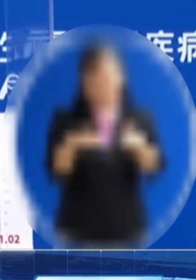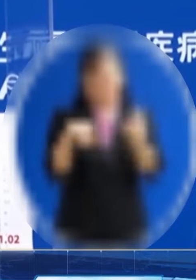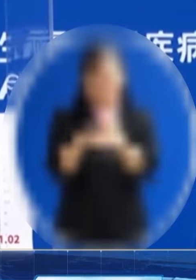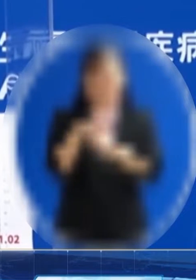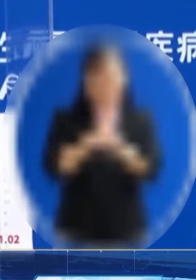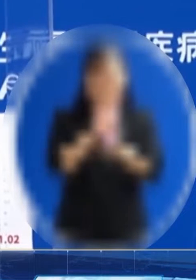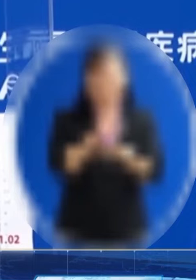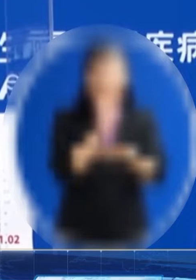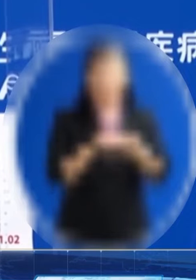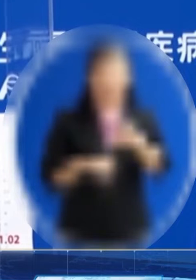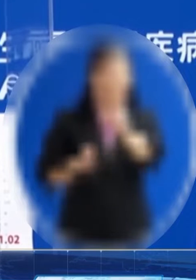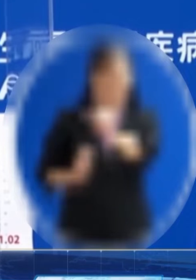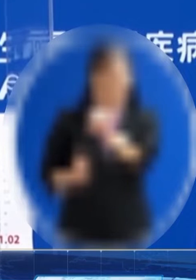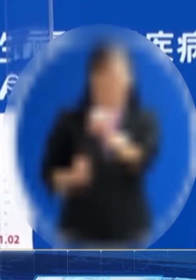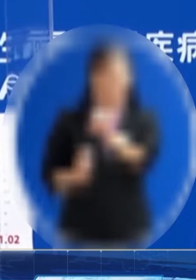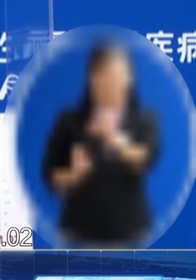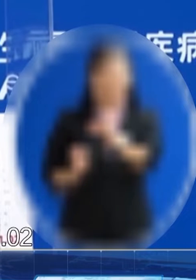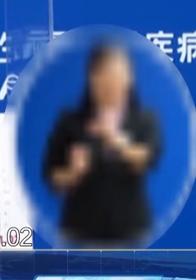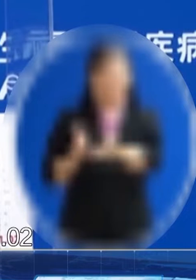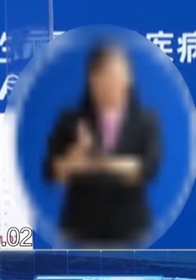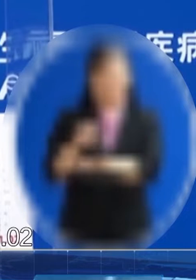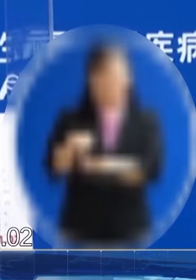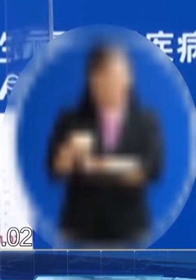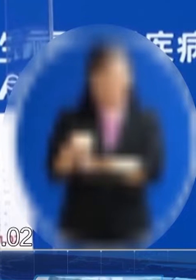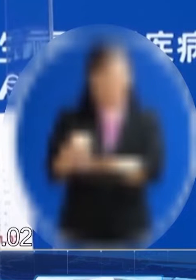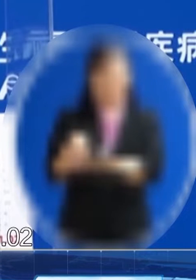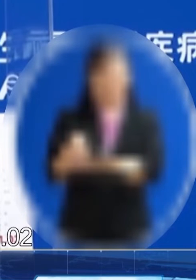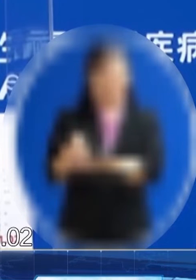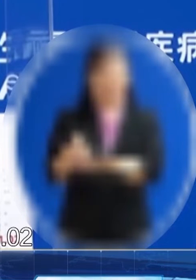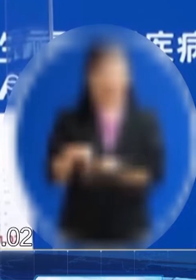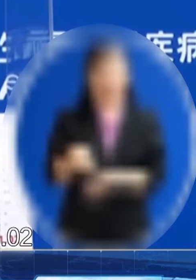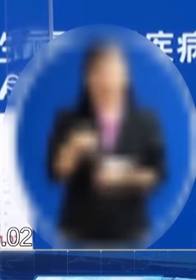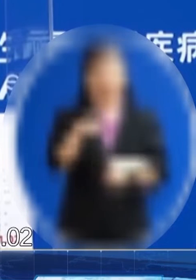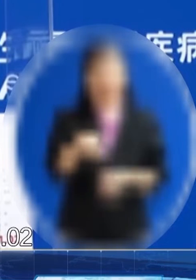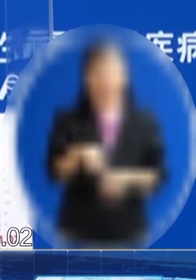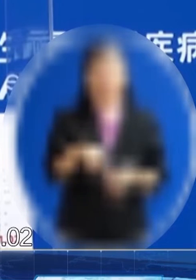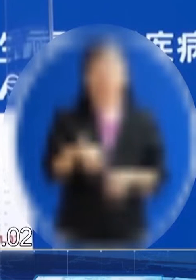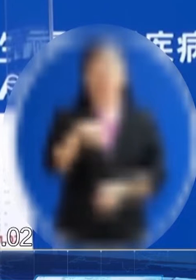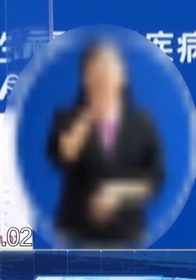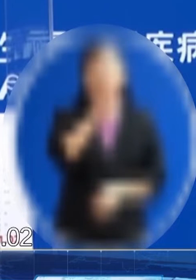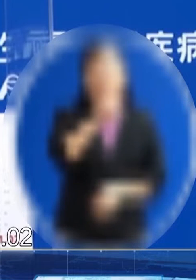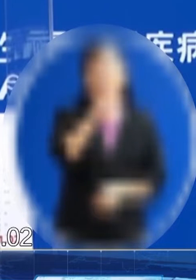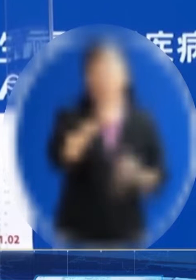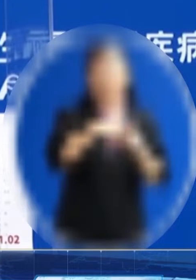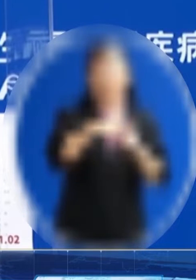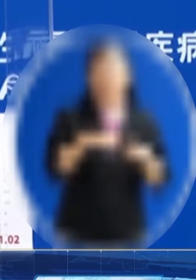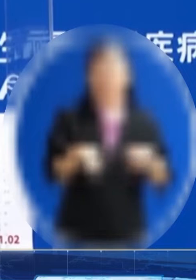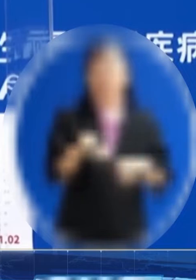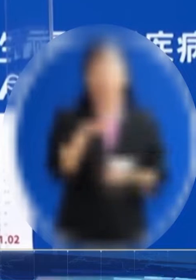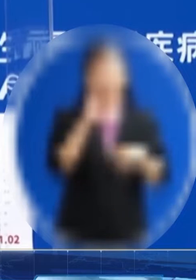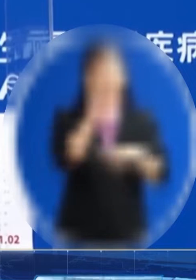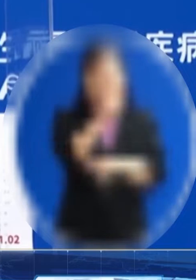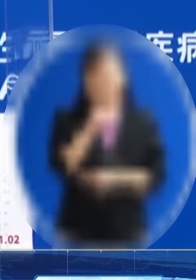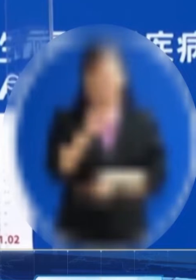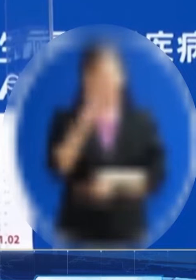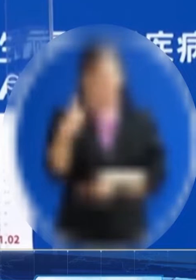是到哈5月30号。哦，我们的现在的 RT 值是1.02，哈，基本上朝